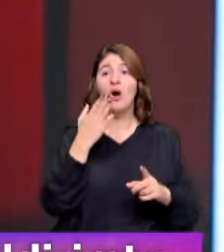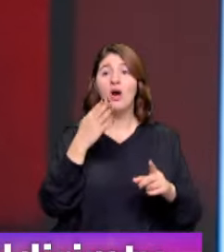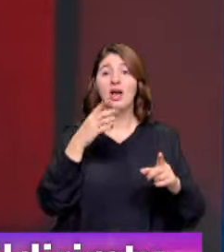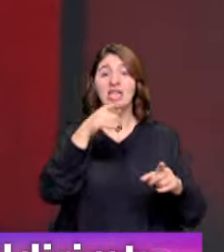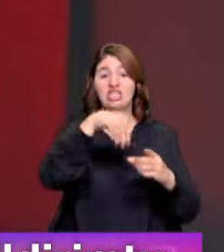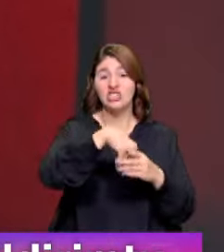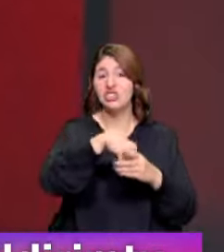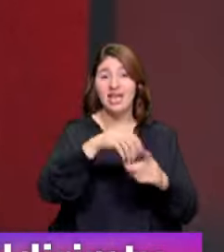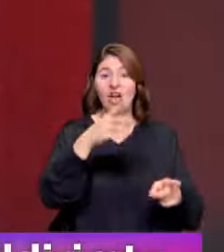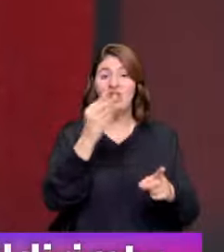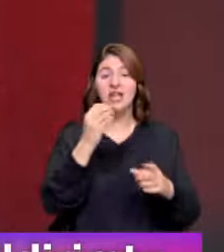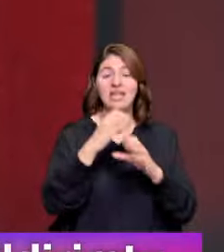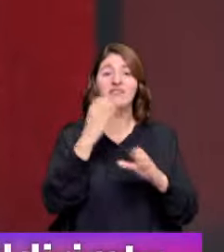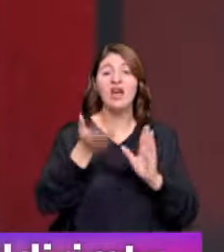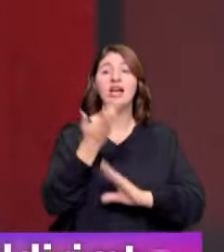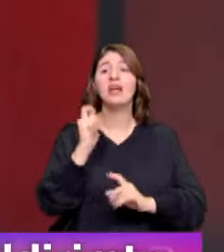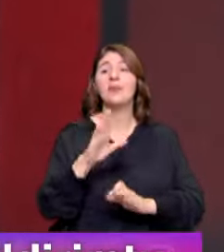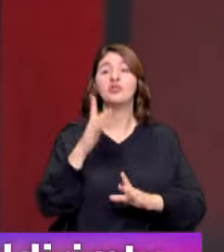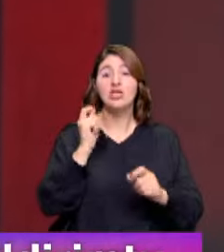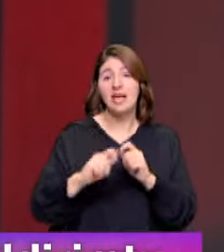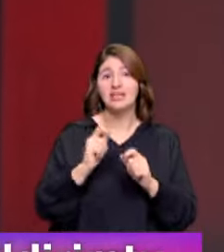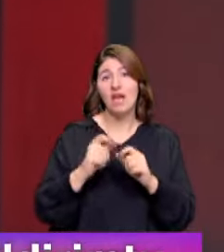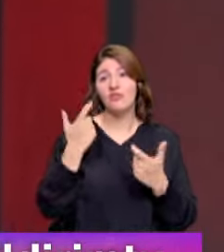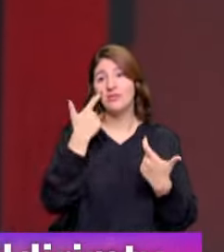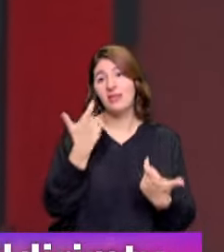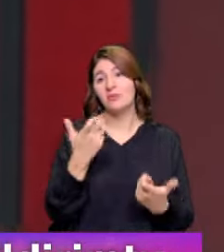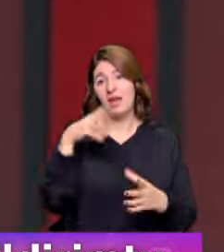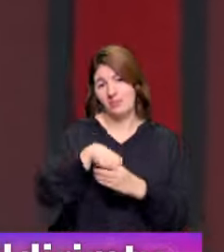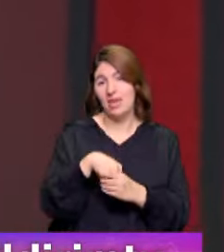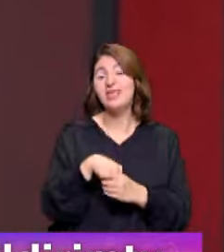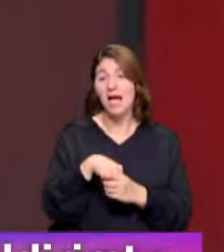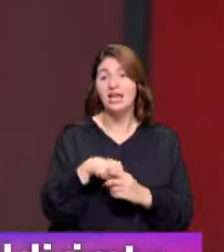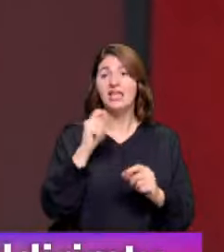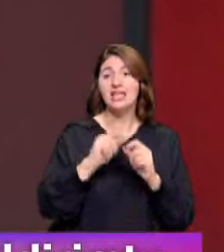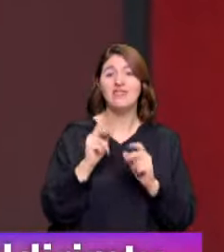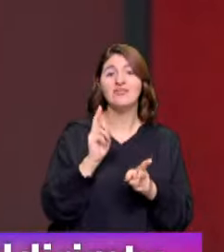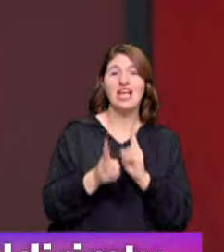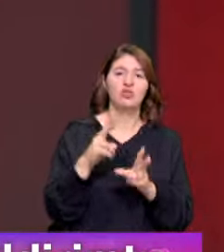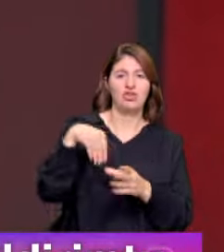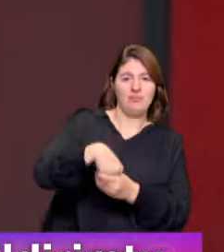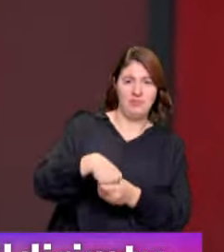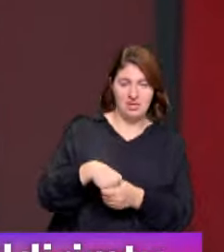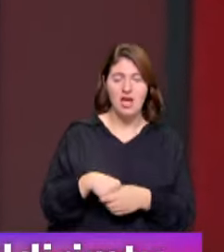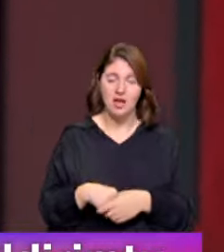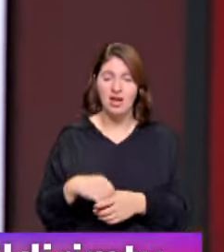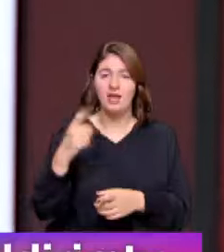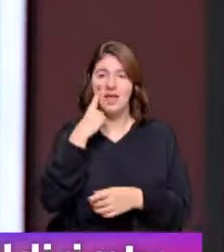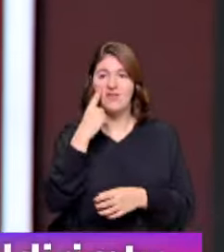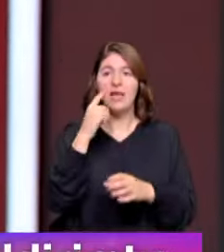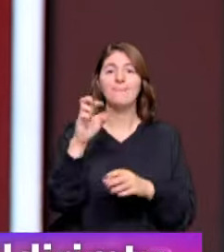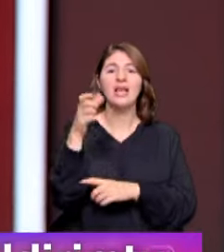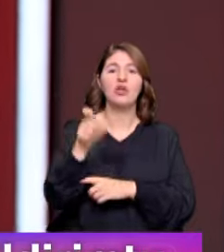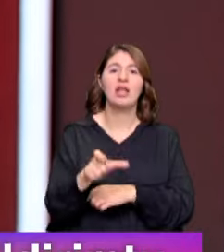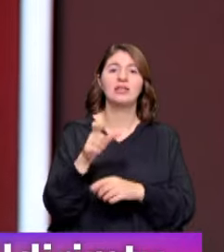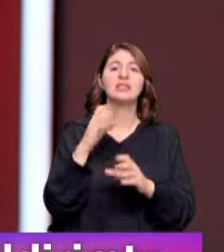diye sesleniyor. Çünkü tasarruf tedbirleri kapsamında yani tasarruf tiyatrosu kapsamında kamuda